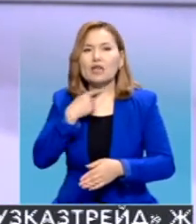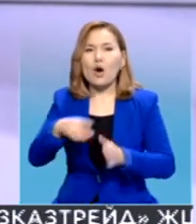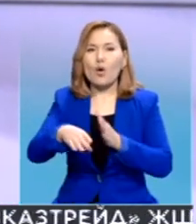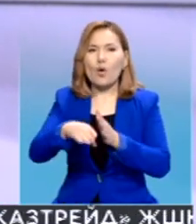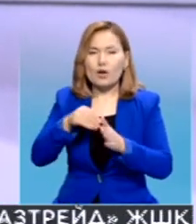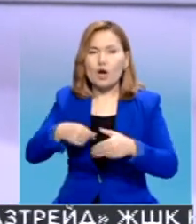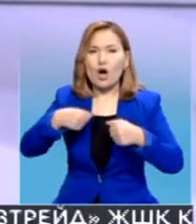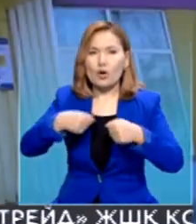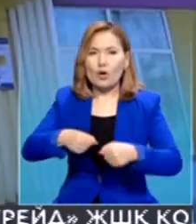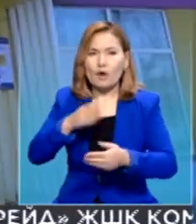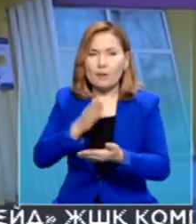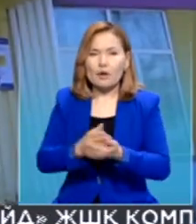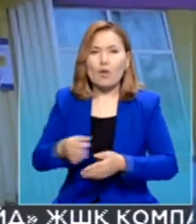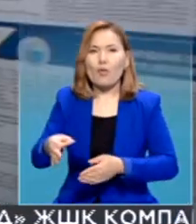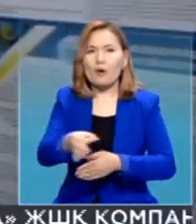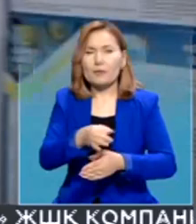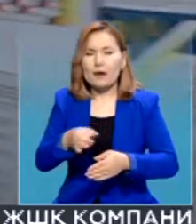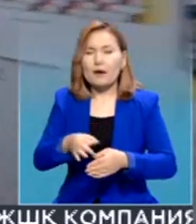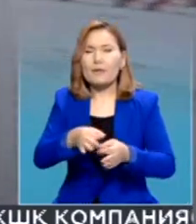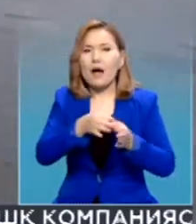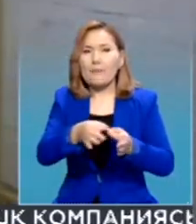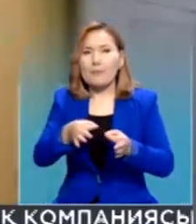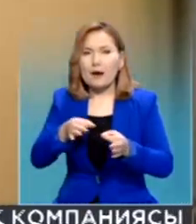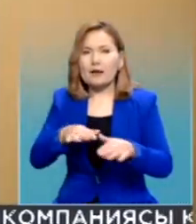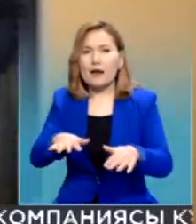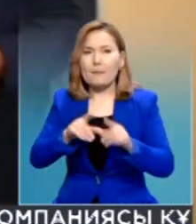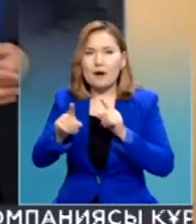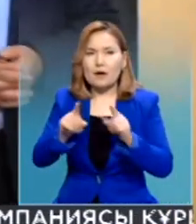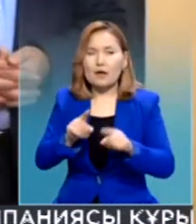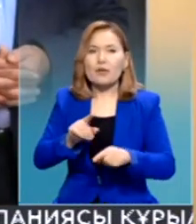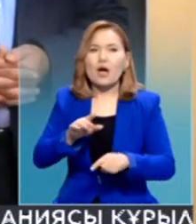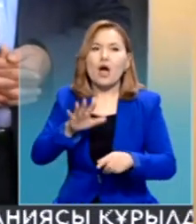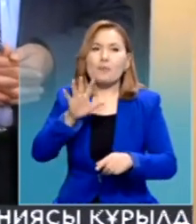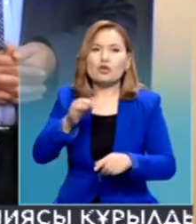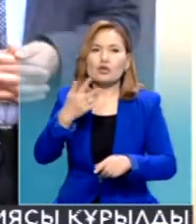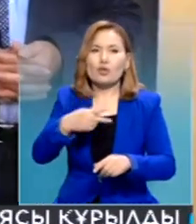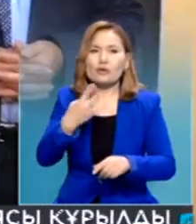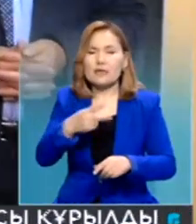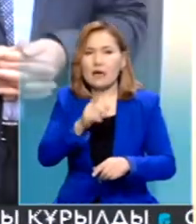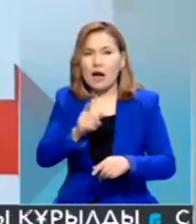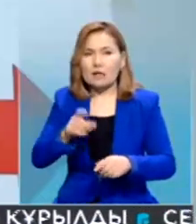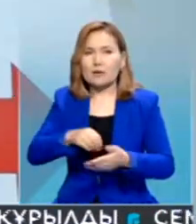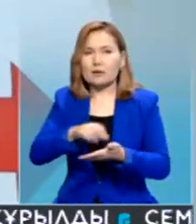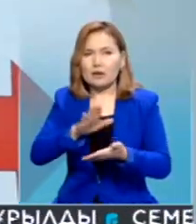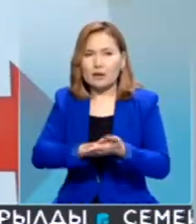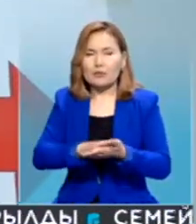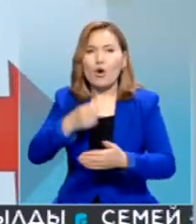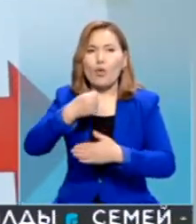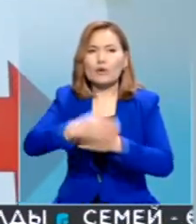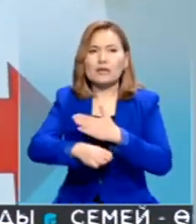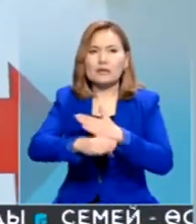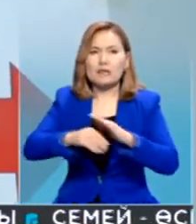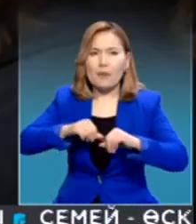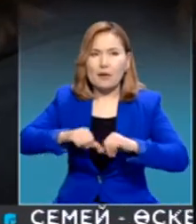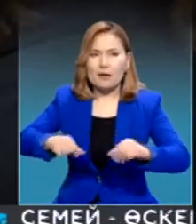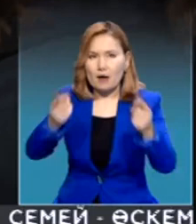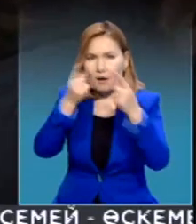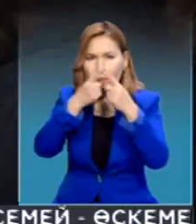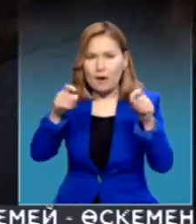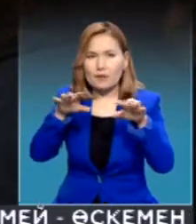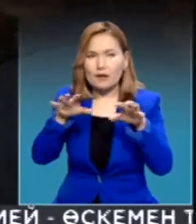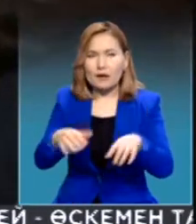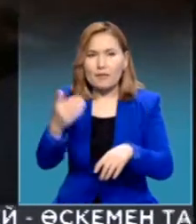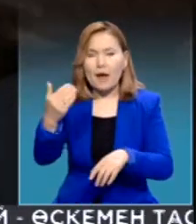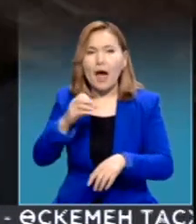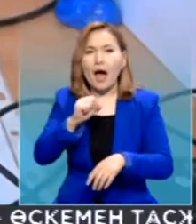беру құқына ие. Облыстан мәжіліс пен мәслихат депутаттығына 532 кандидат тіркелген. Орталық сайлау комиссиясының төрағасы